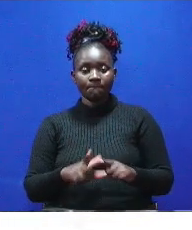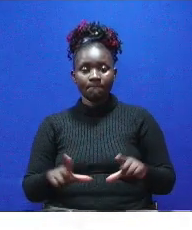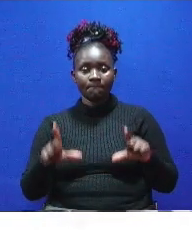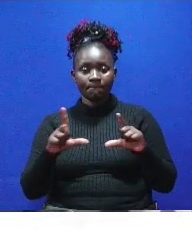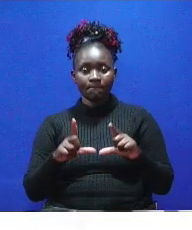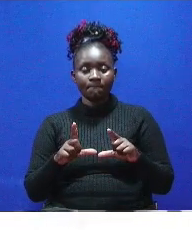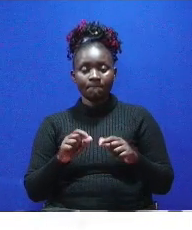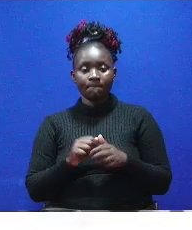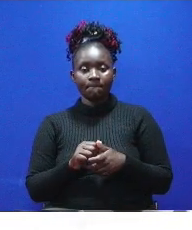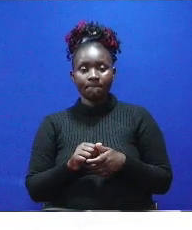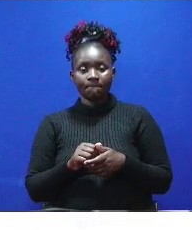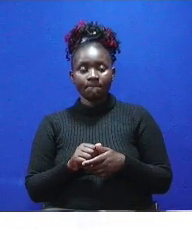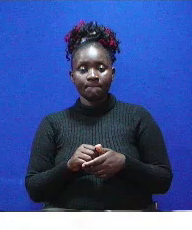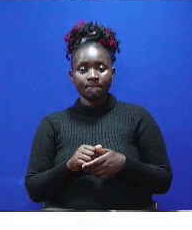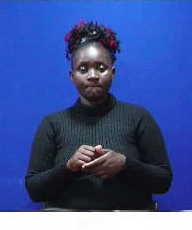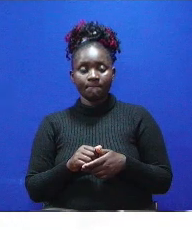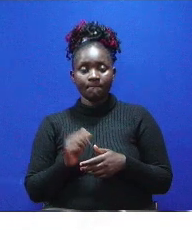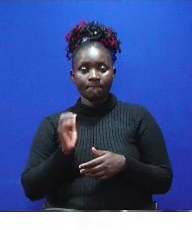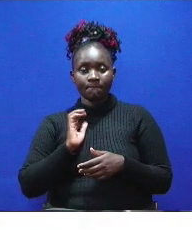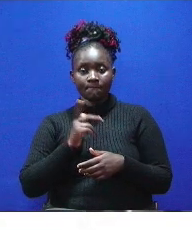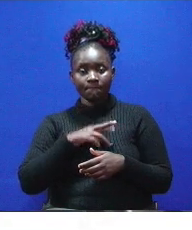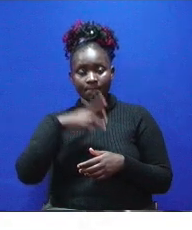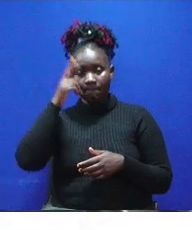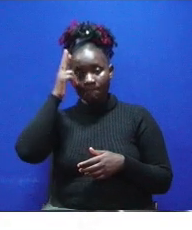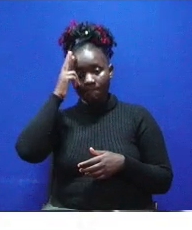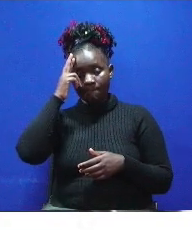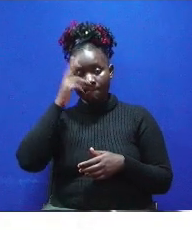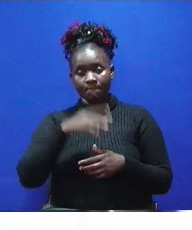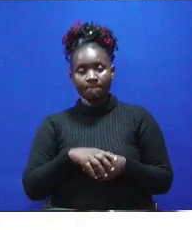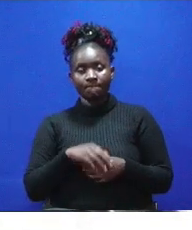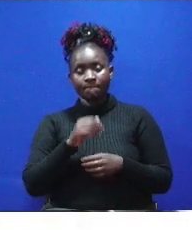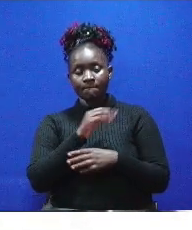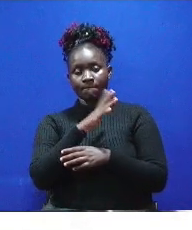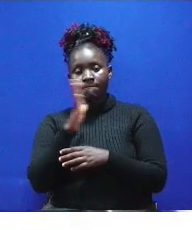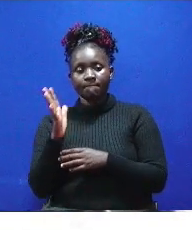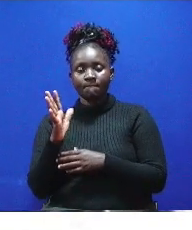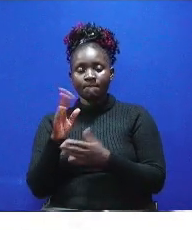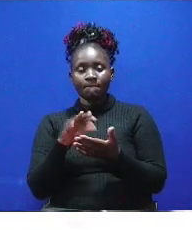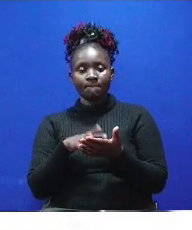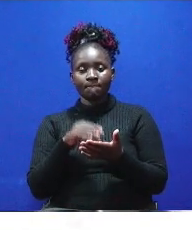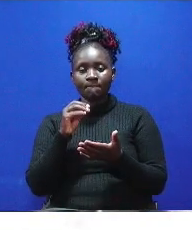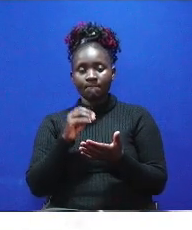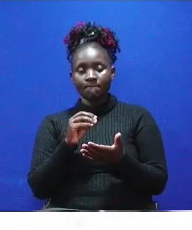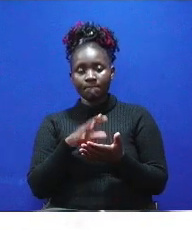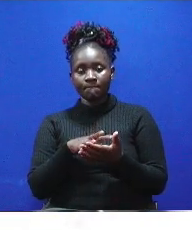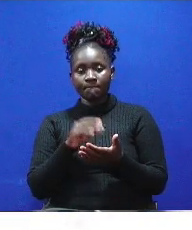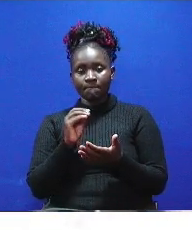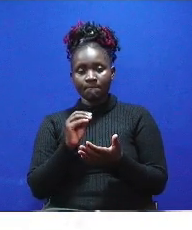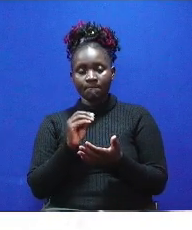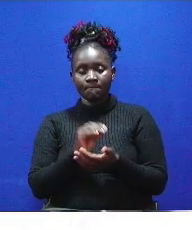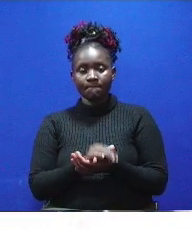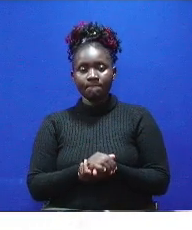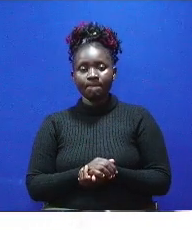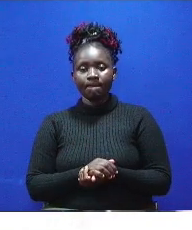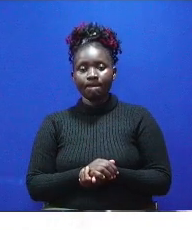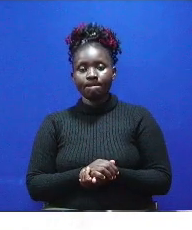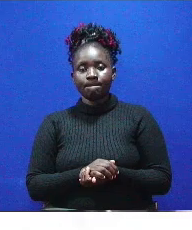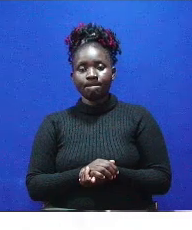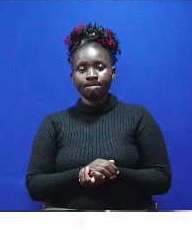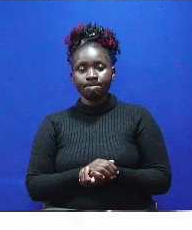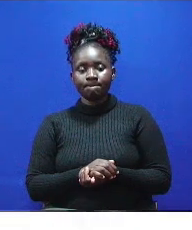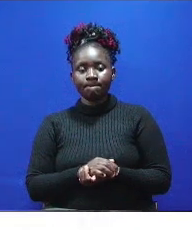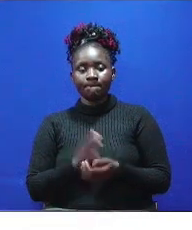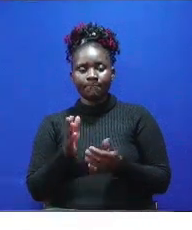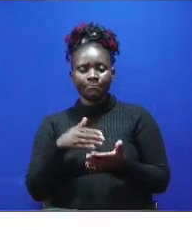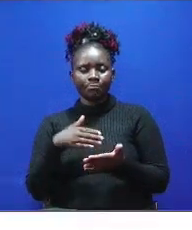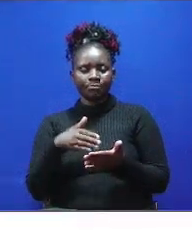trees, kwa sababu tunajua miti inashika udongo na iwezi tingisika